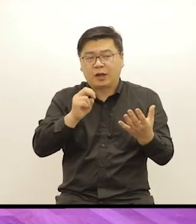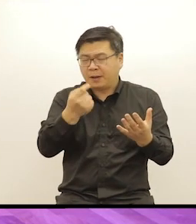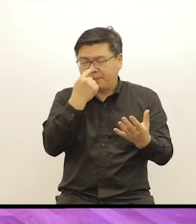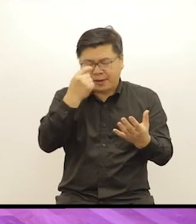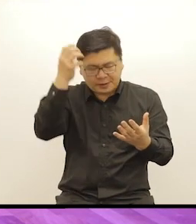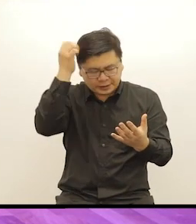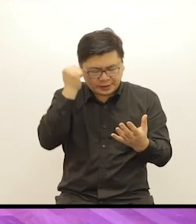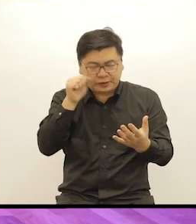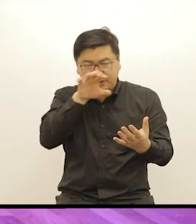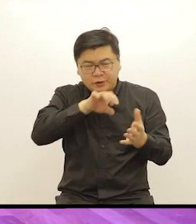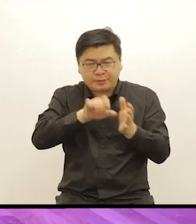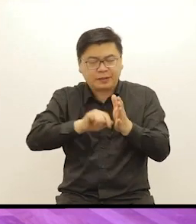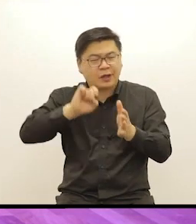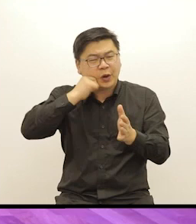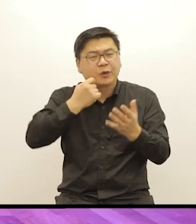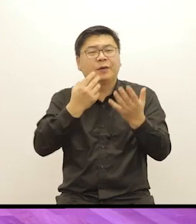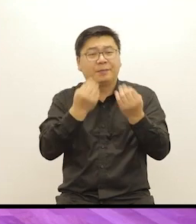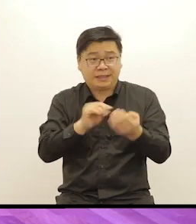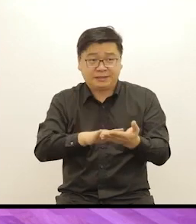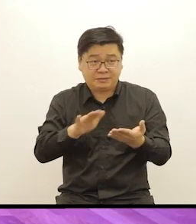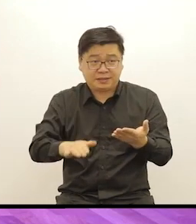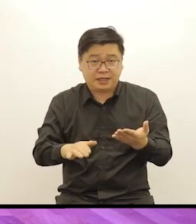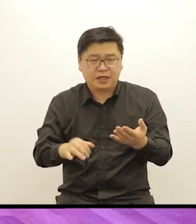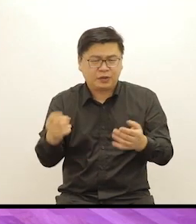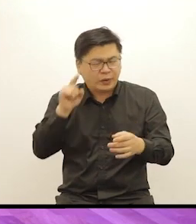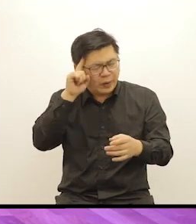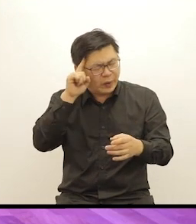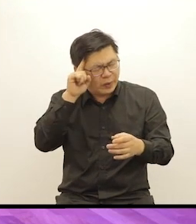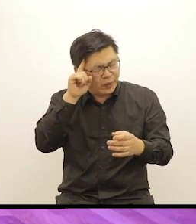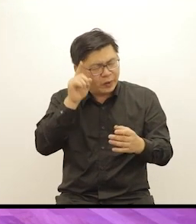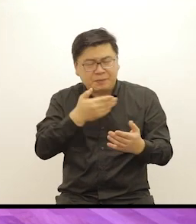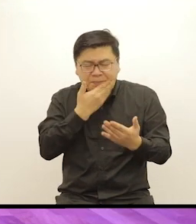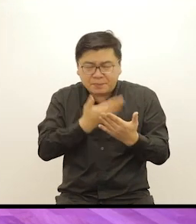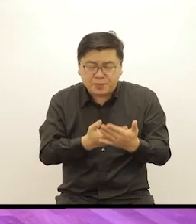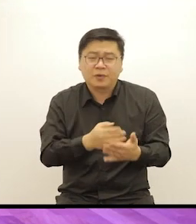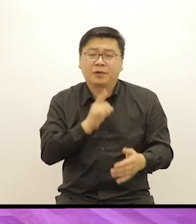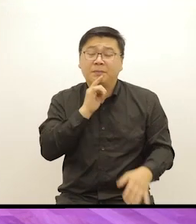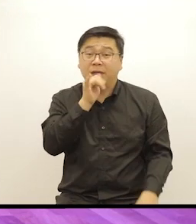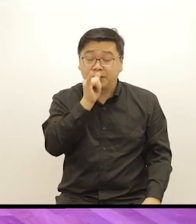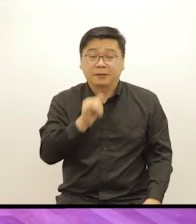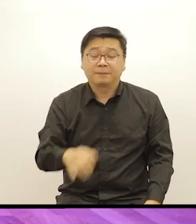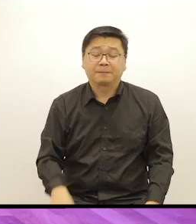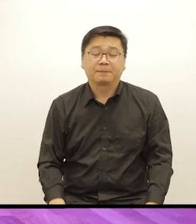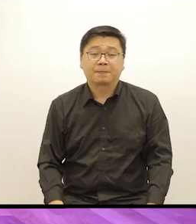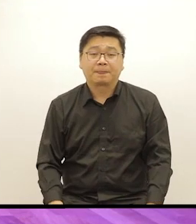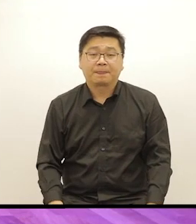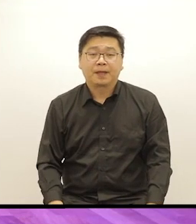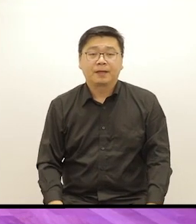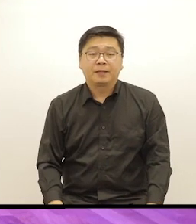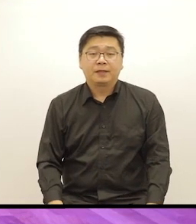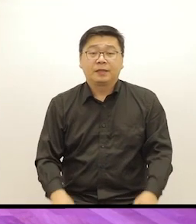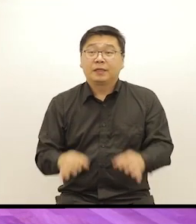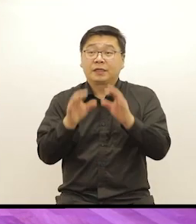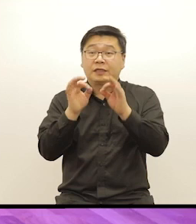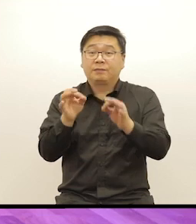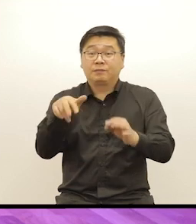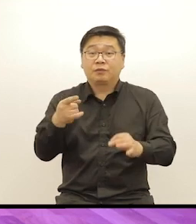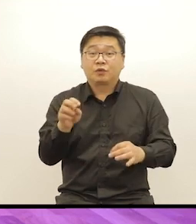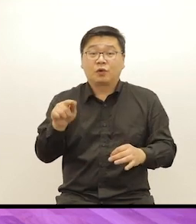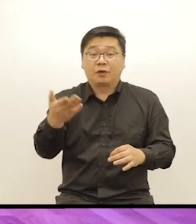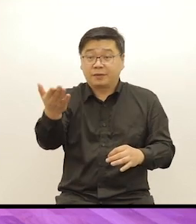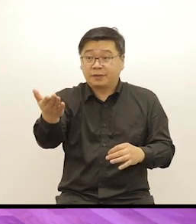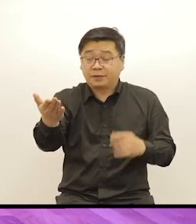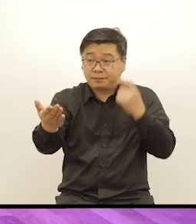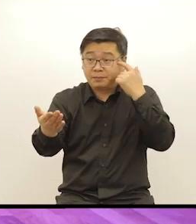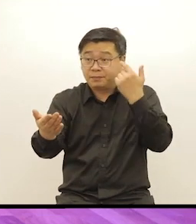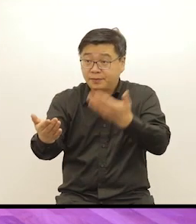좀 어려움이 많다. 그리고 그만큼 신경 써야 된다라는 이야기를 했었는데요. 이쯤에서 그 김종훈